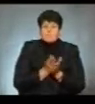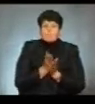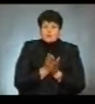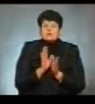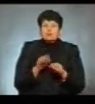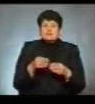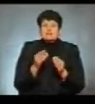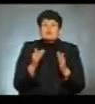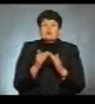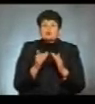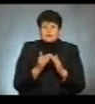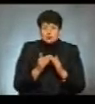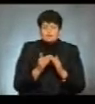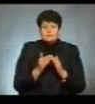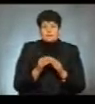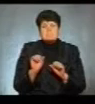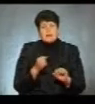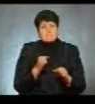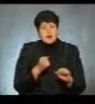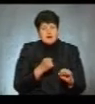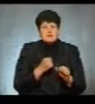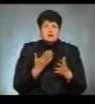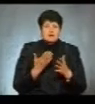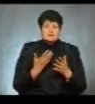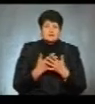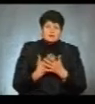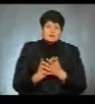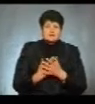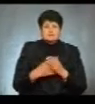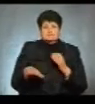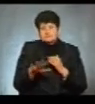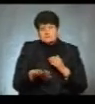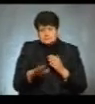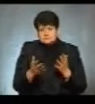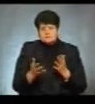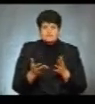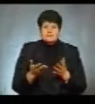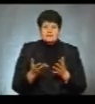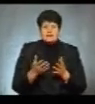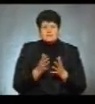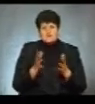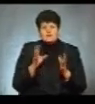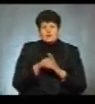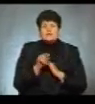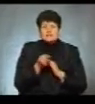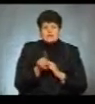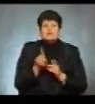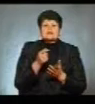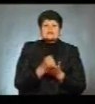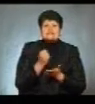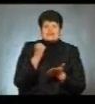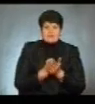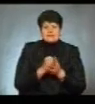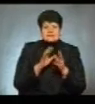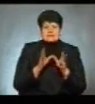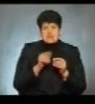по будинку. Там прибирання сходових кліток, прибирання прибудинкової. Ну, переважно буде входити то, що ви затвердите на загальних